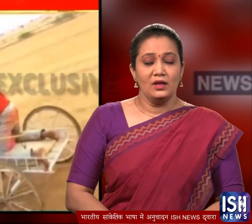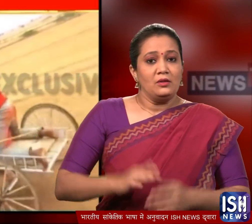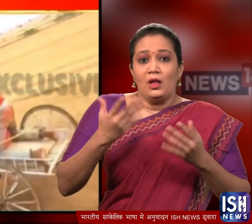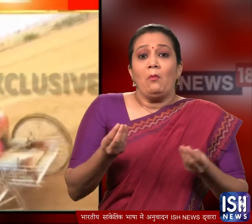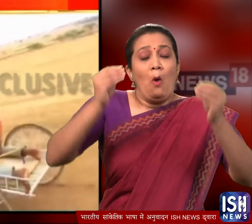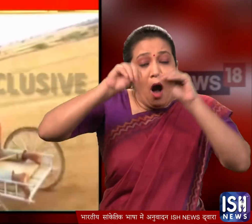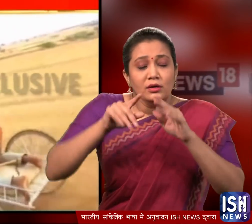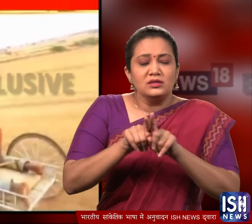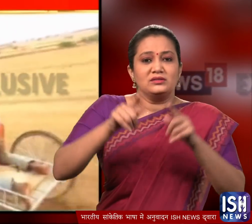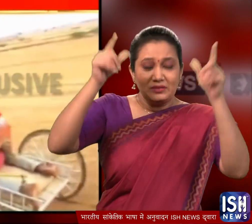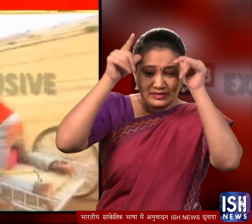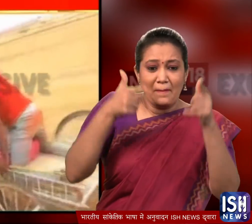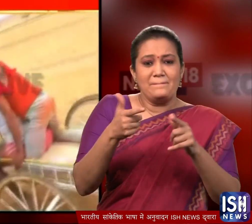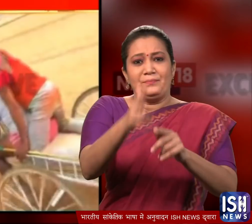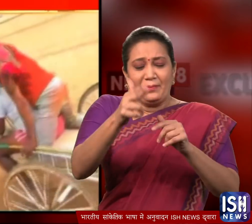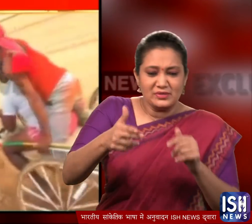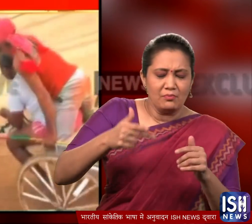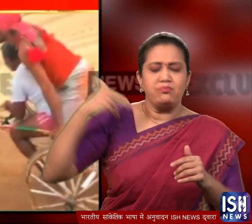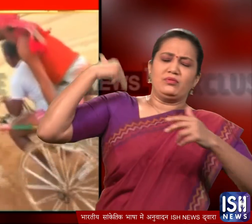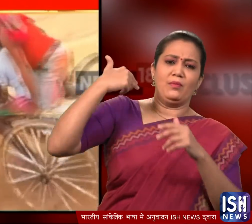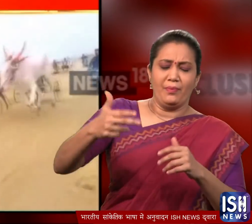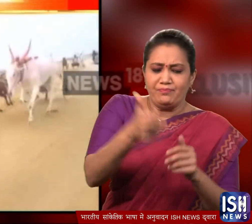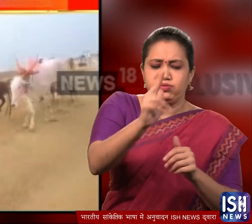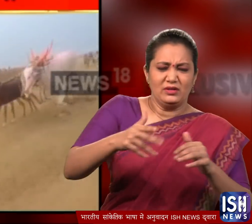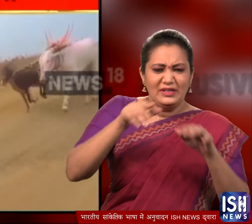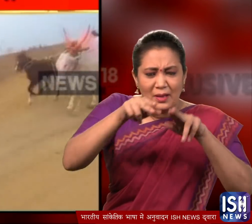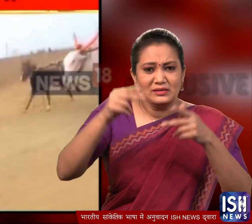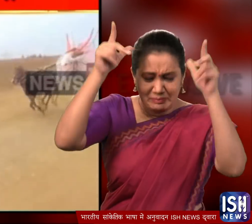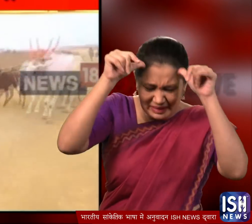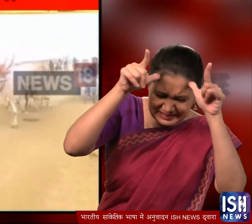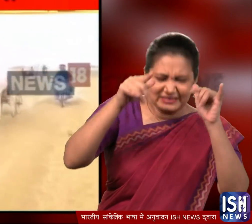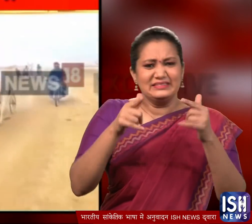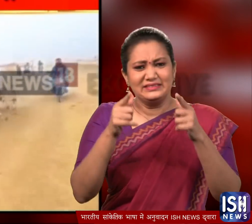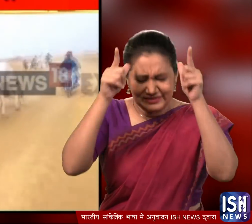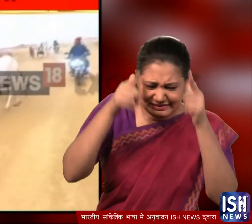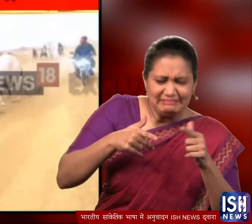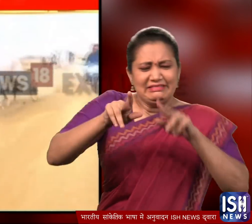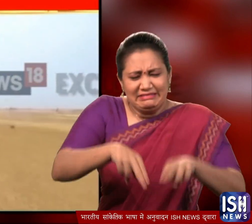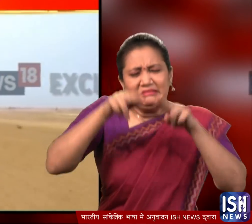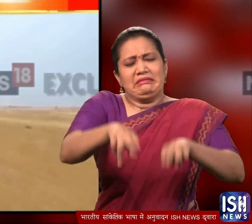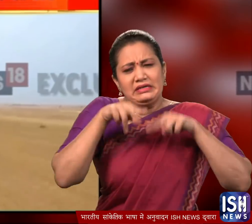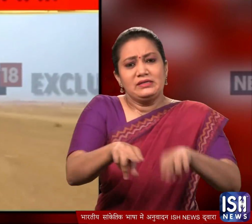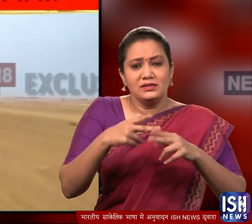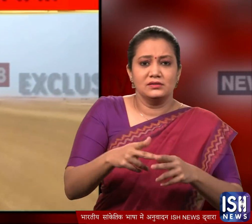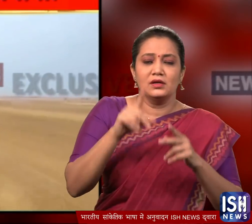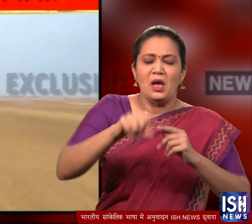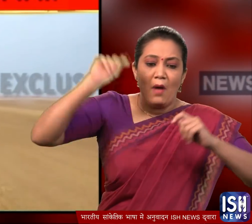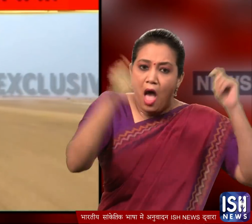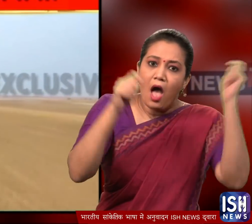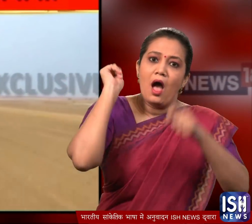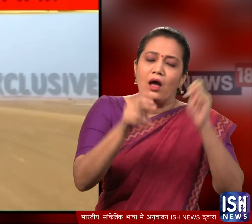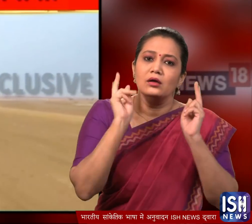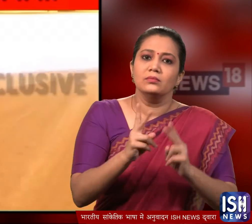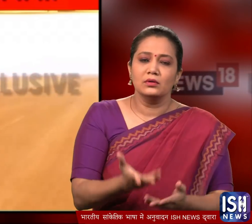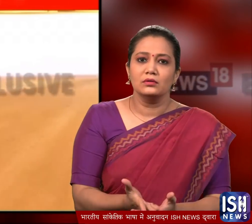जब इतने से भी मन नहीं भरा तो बैलों को टेजर गन से झटके भी दिए गए। बेरहमी का शिकार बैल रेस में पूरी ताकत से दौड़ते दिखे, लेकिन उनकी